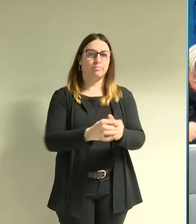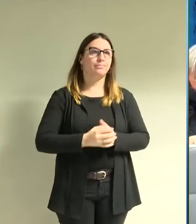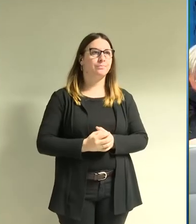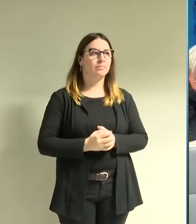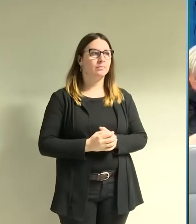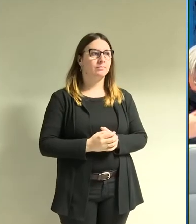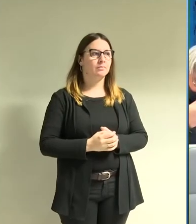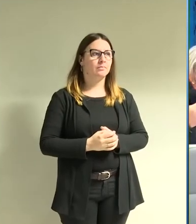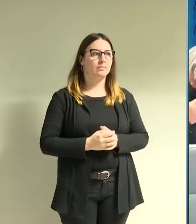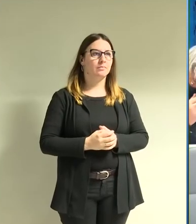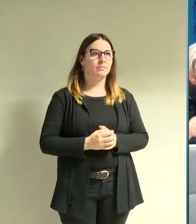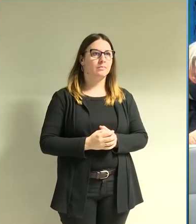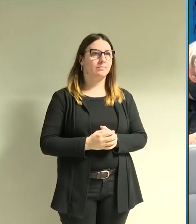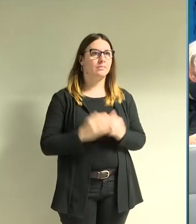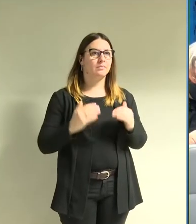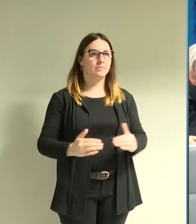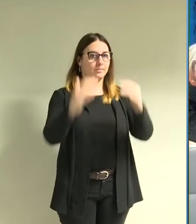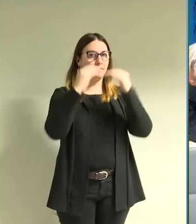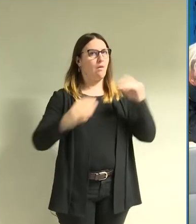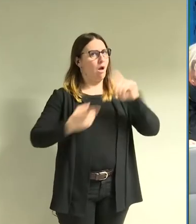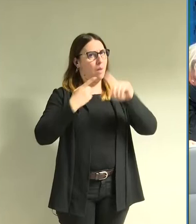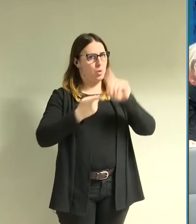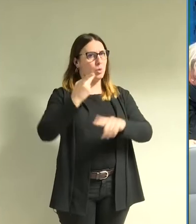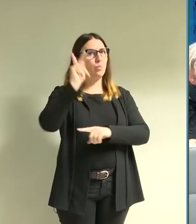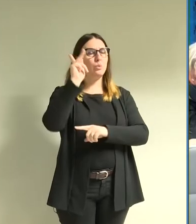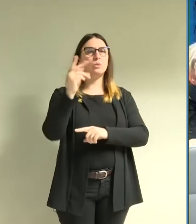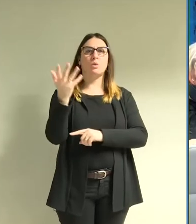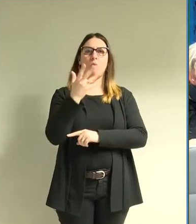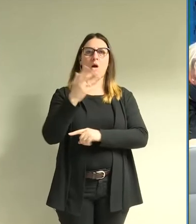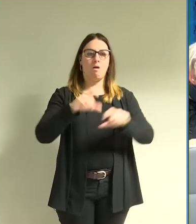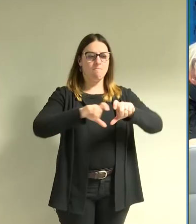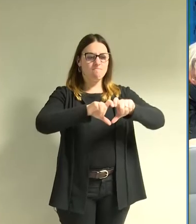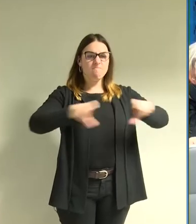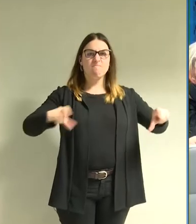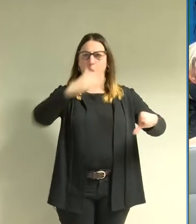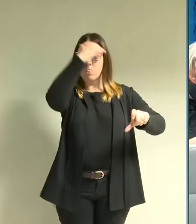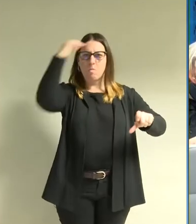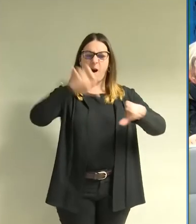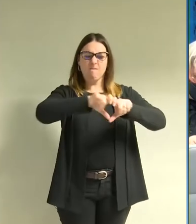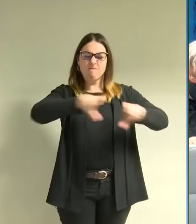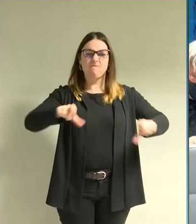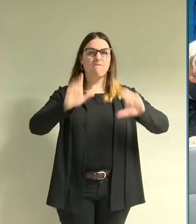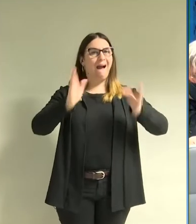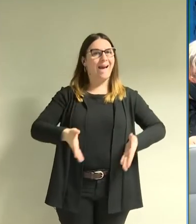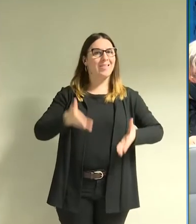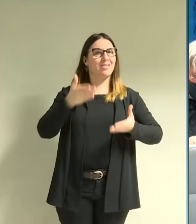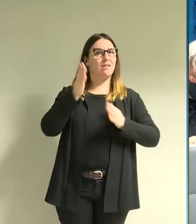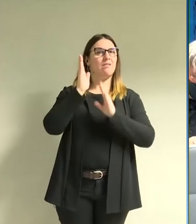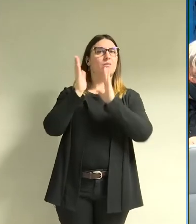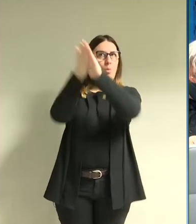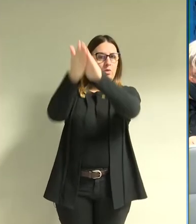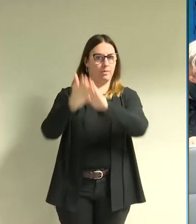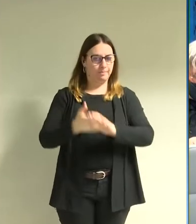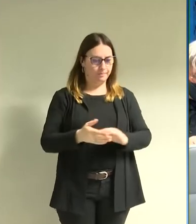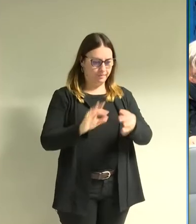ensuite ce qui est plus important dans le gras du ve dans la phrase